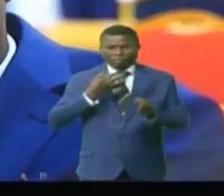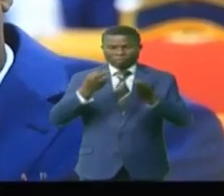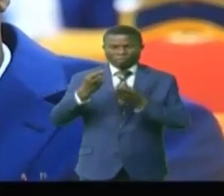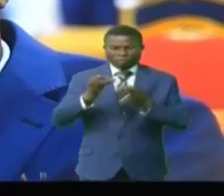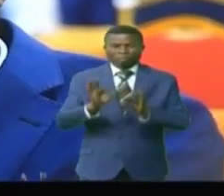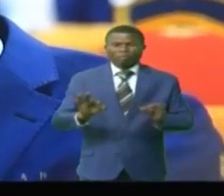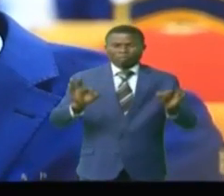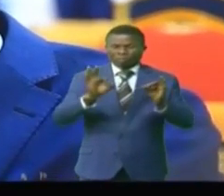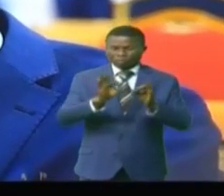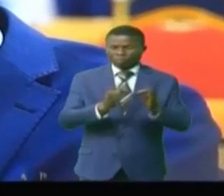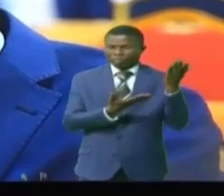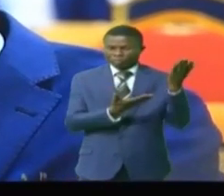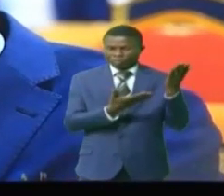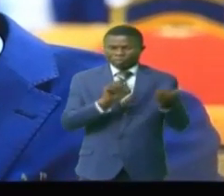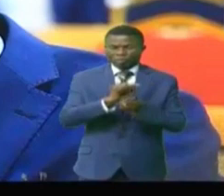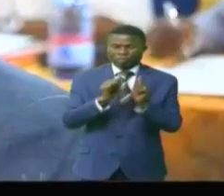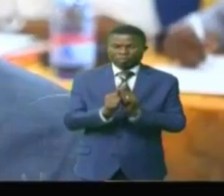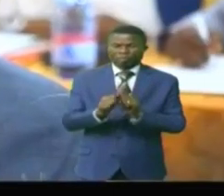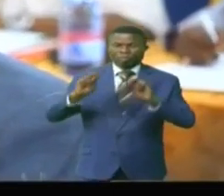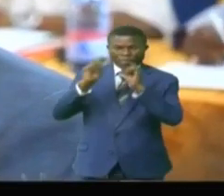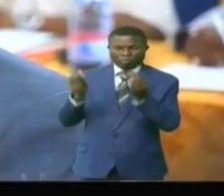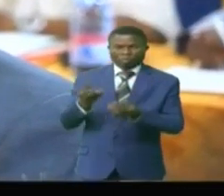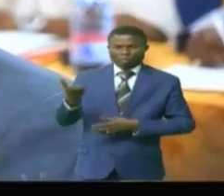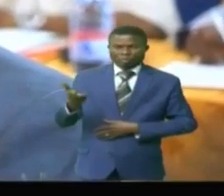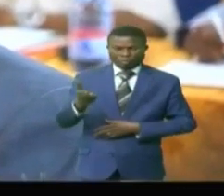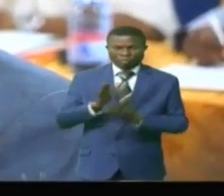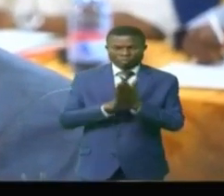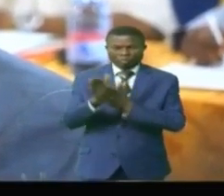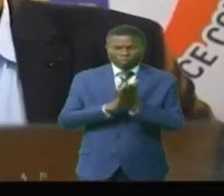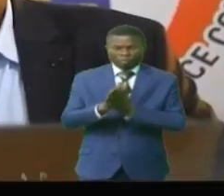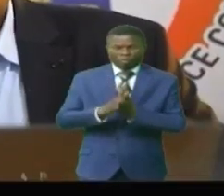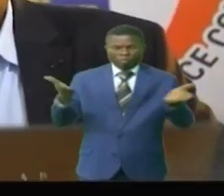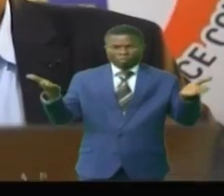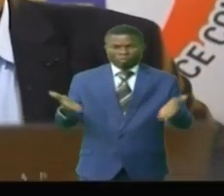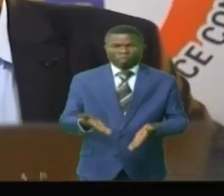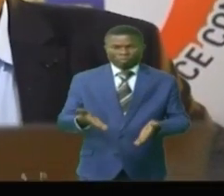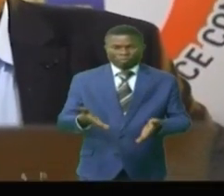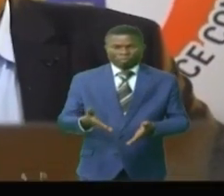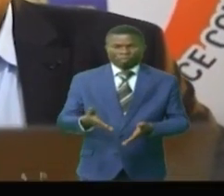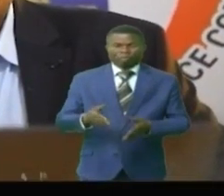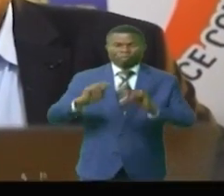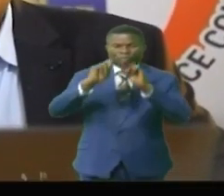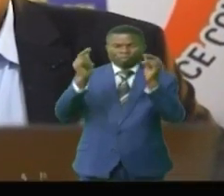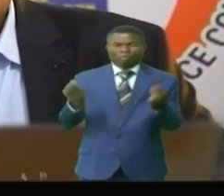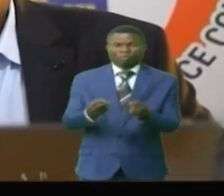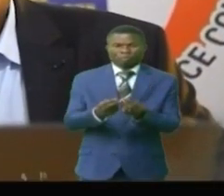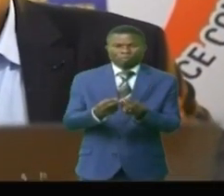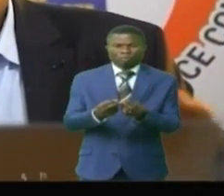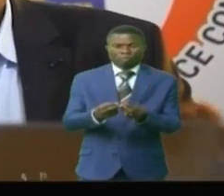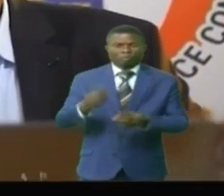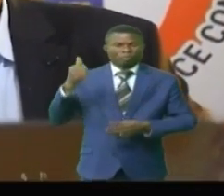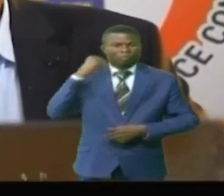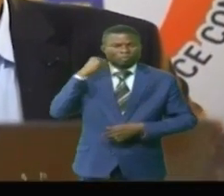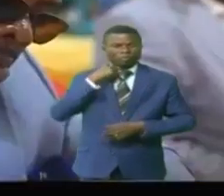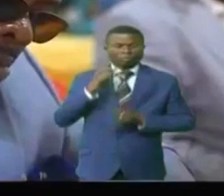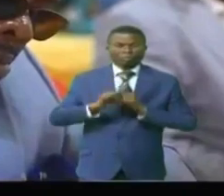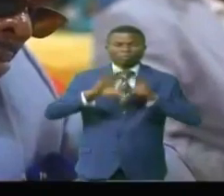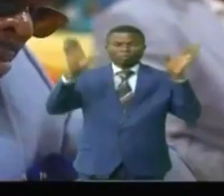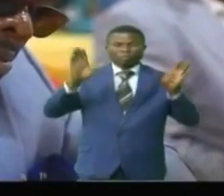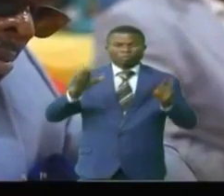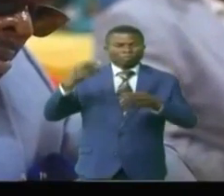atouts indéniables du CGEA liés à la présence des unités telles que la médecine nucléaire,